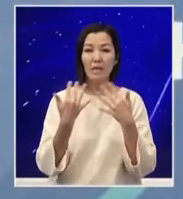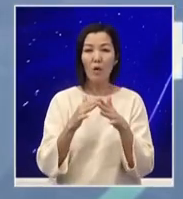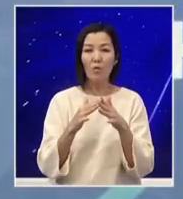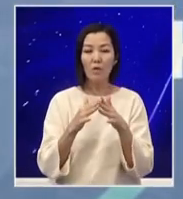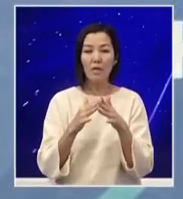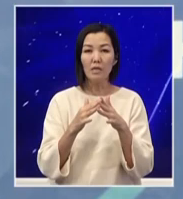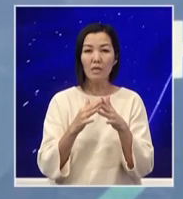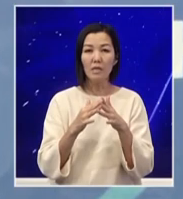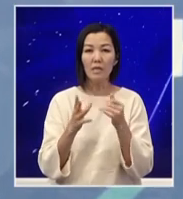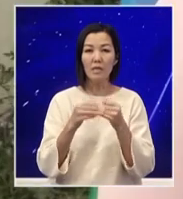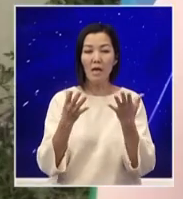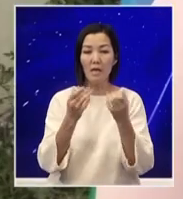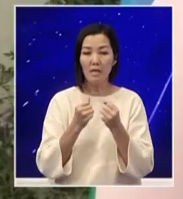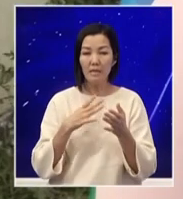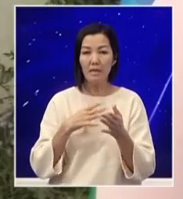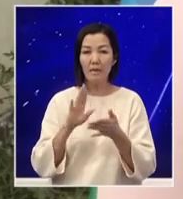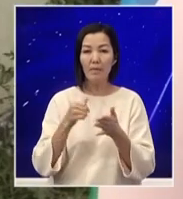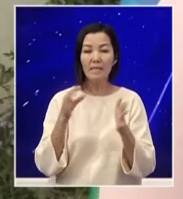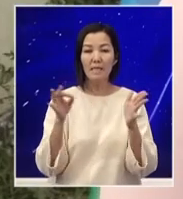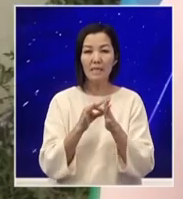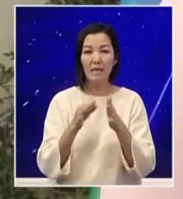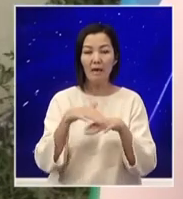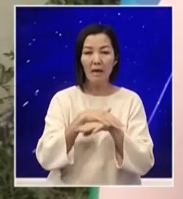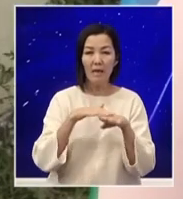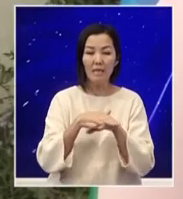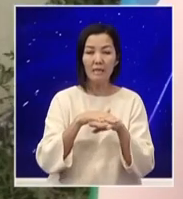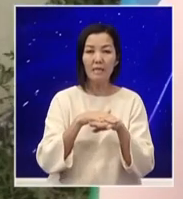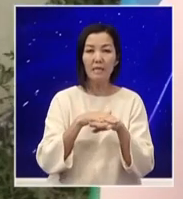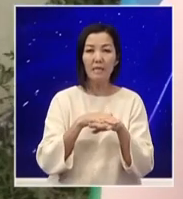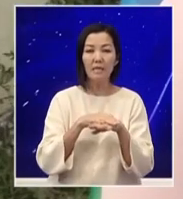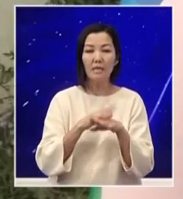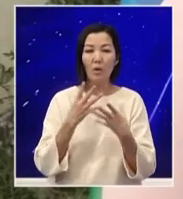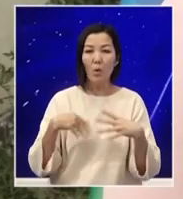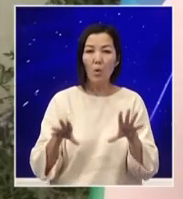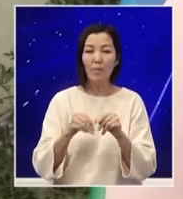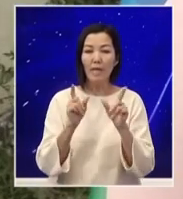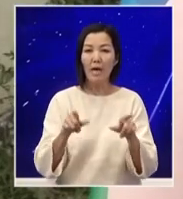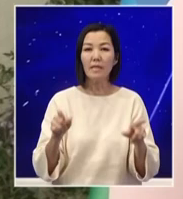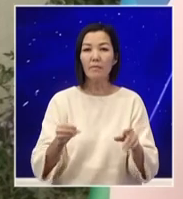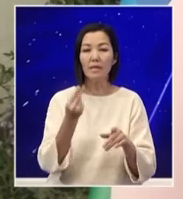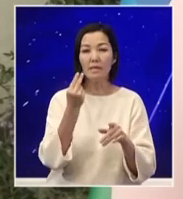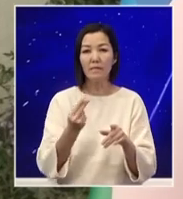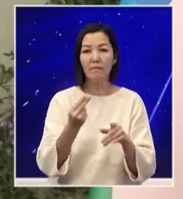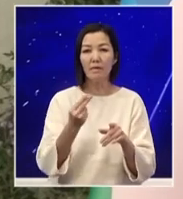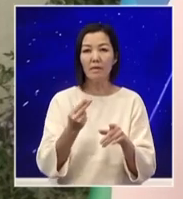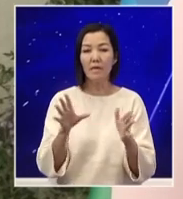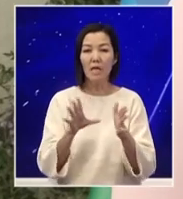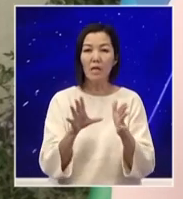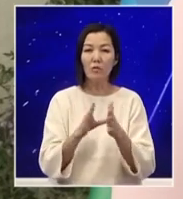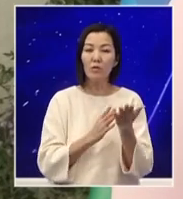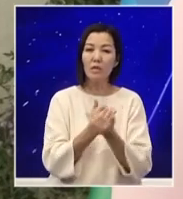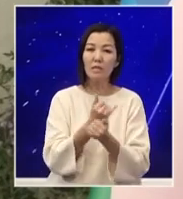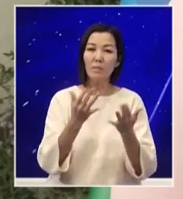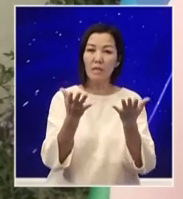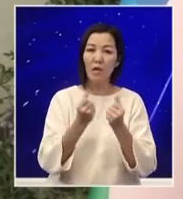округтерде көрсетіледі. Басты мақсаты жаңа халықтың арасындағы, қоғамның арасындағы азаматтардың цифрлық сауаттандыруын көтеру,